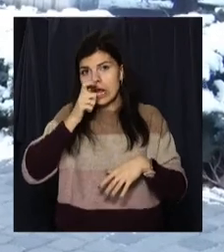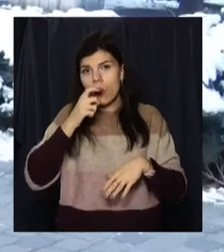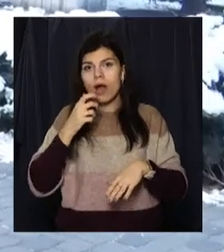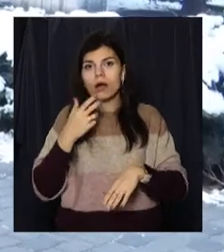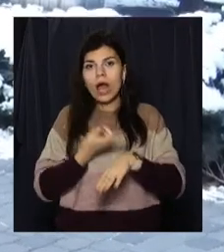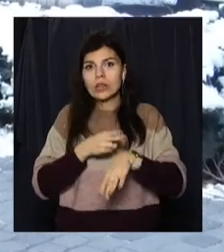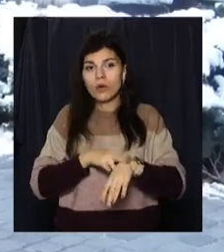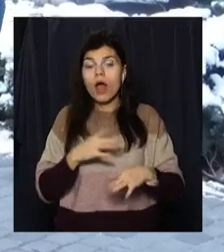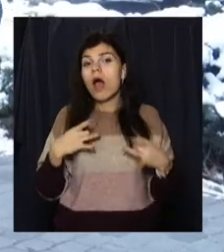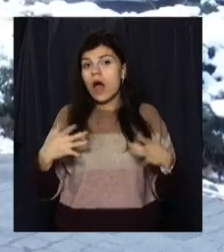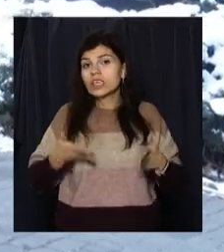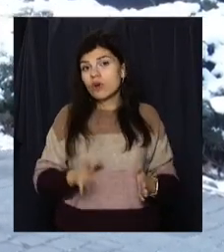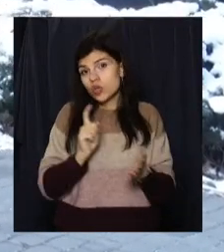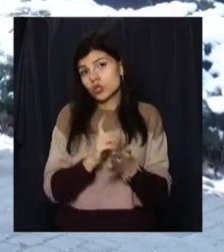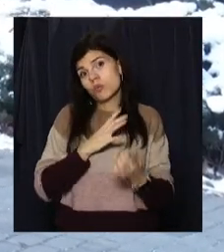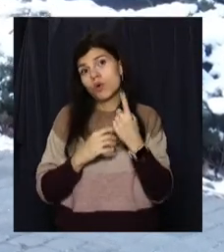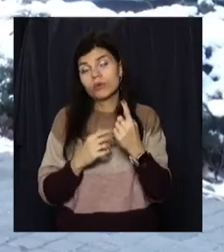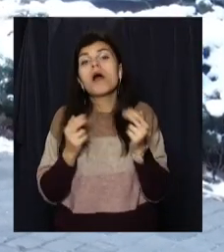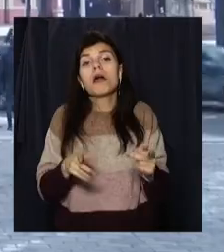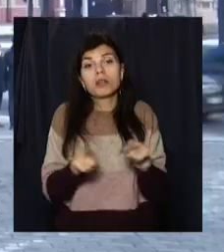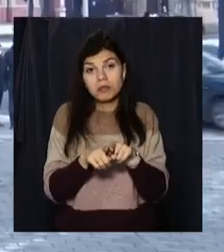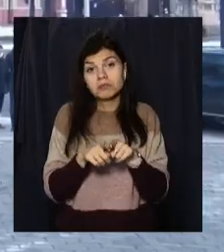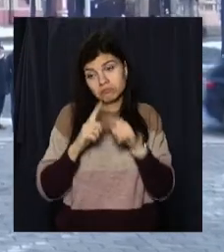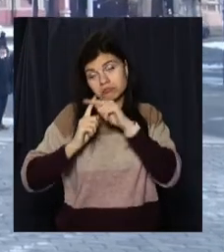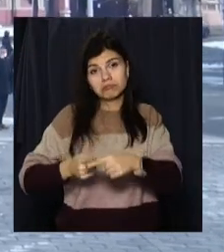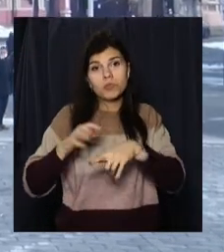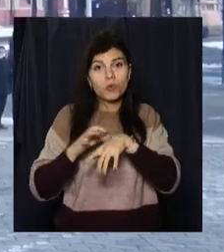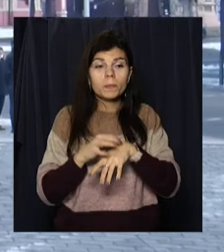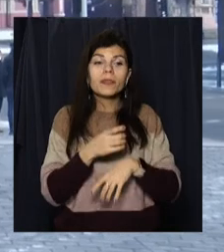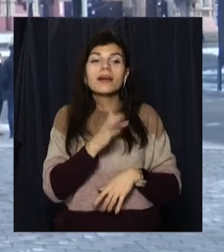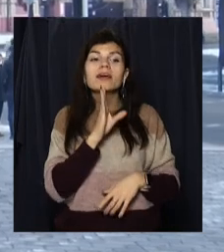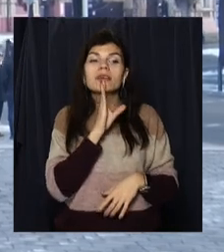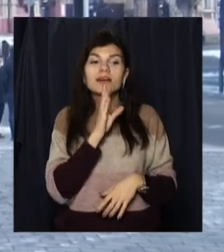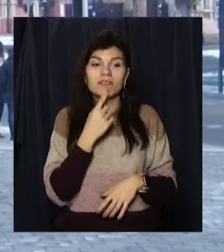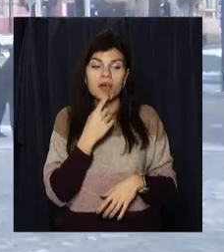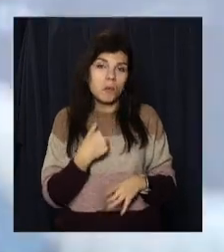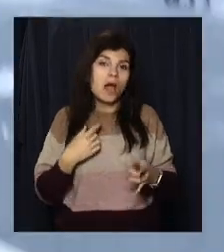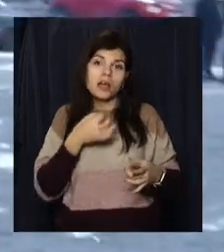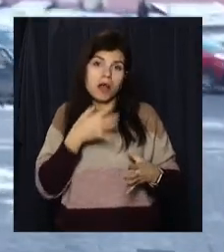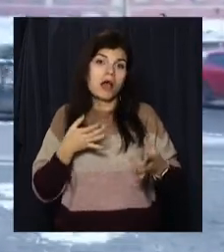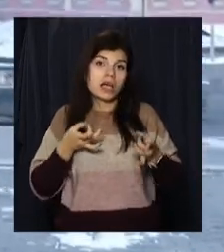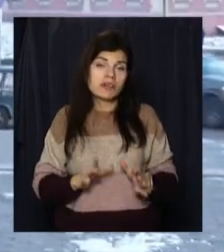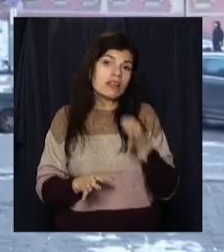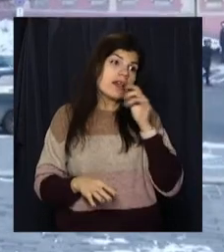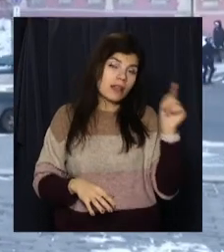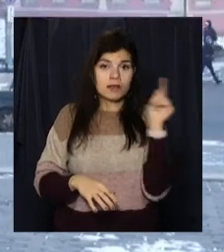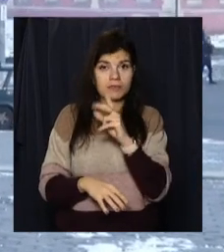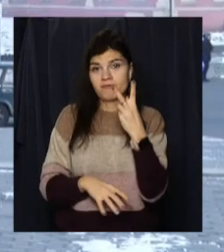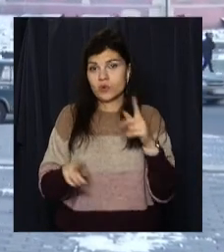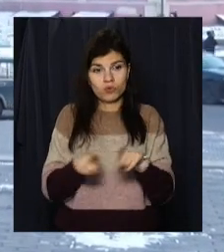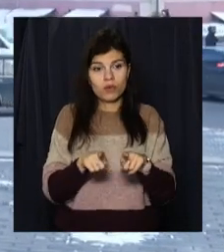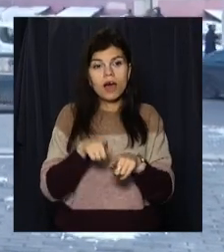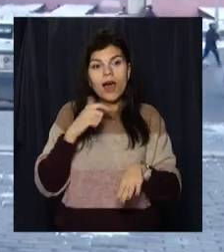одно. Ну, а як в нас так виходить? Мені подобається обидва Різдва. Головне, щоб